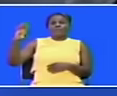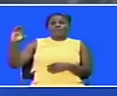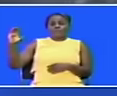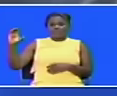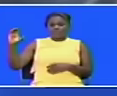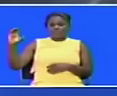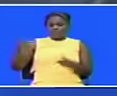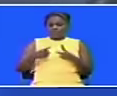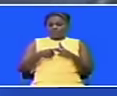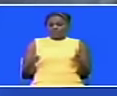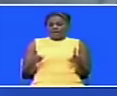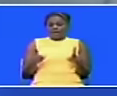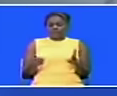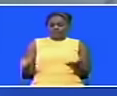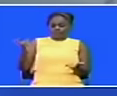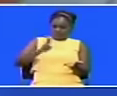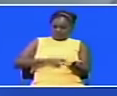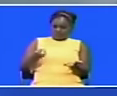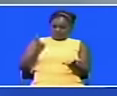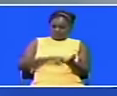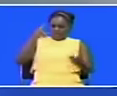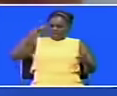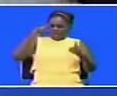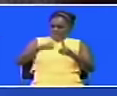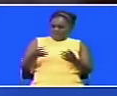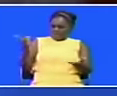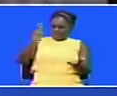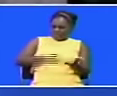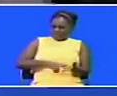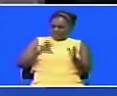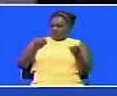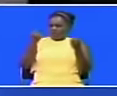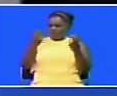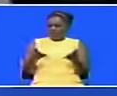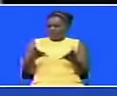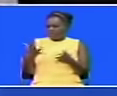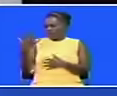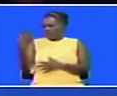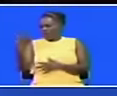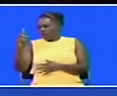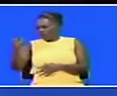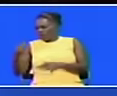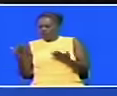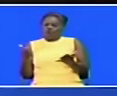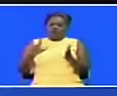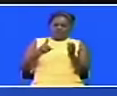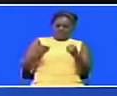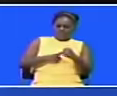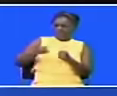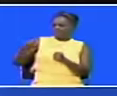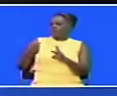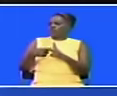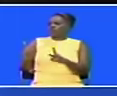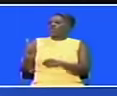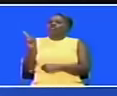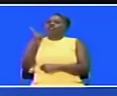IEBC imeanzisha mchakato mwingine unaolenga kuwasajili wapiga kura wengine kati ya milioni 4 na milioni 6 kwenye shughuli itakayoanza